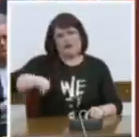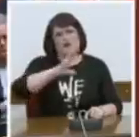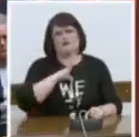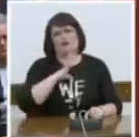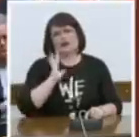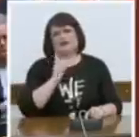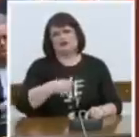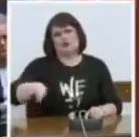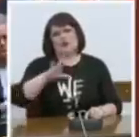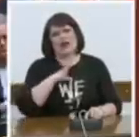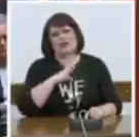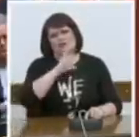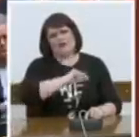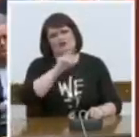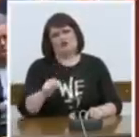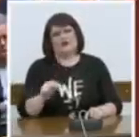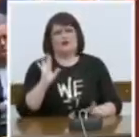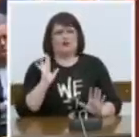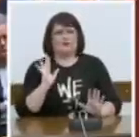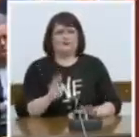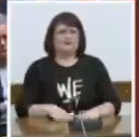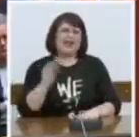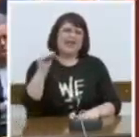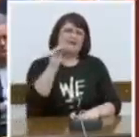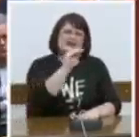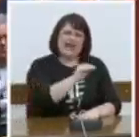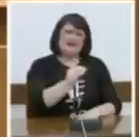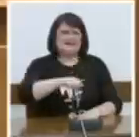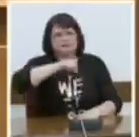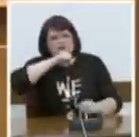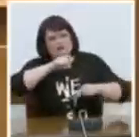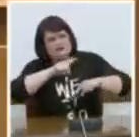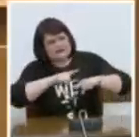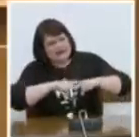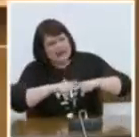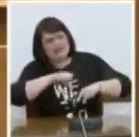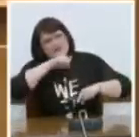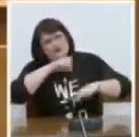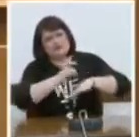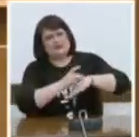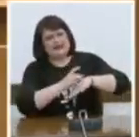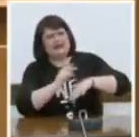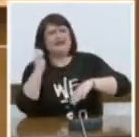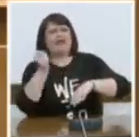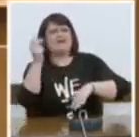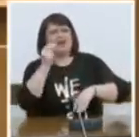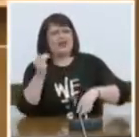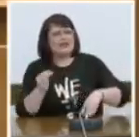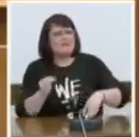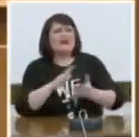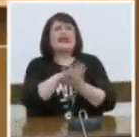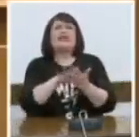τους ανθρώπους. Και η καιροσκοπική εκμετάλλευση είτε του πατριωτισμού, είτε εθνικών θεμάτων, είτε ακόμα και του